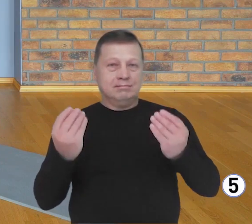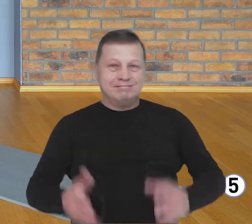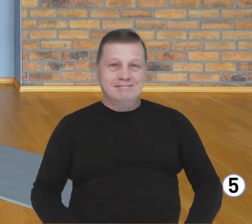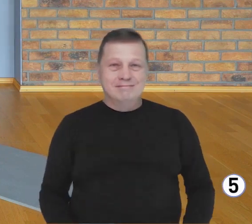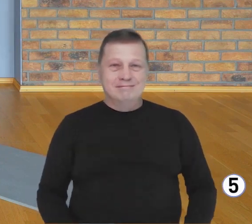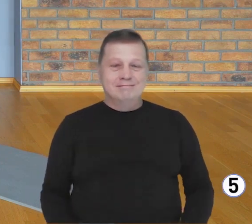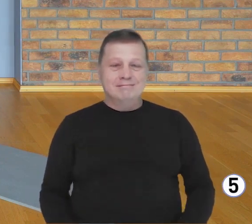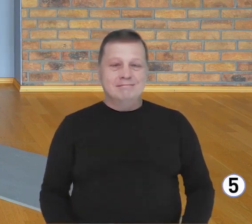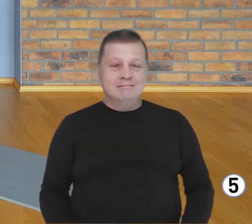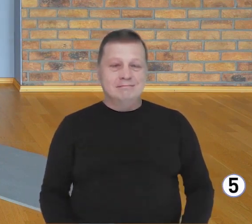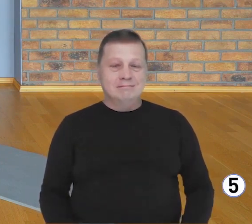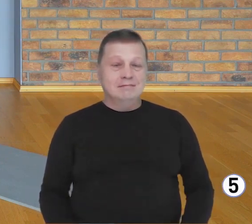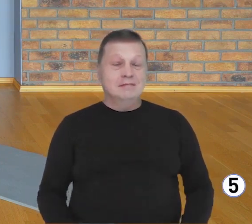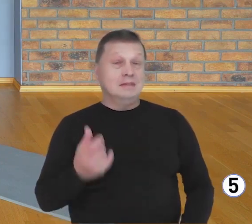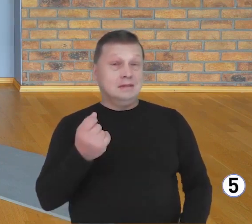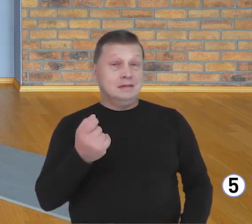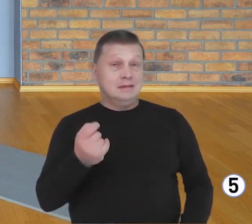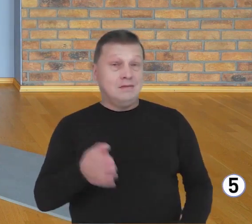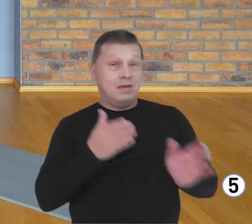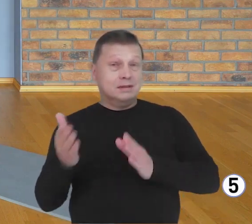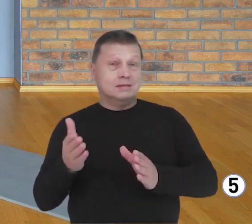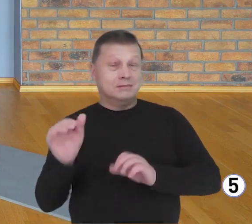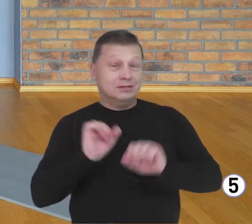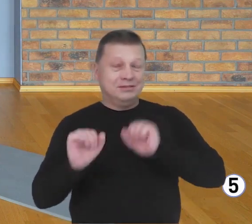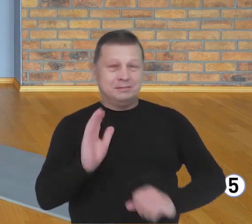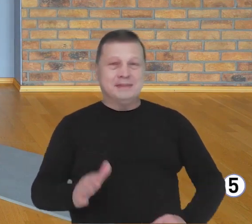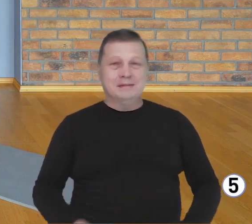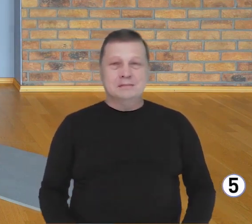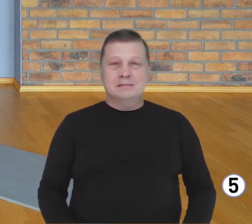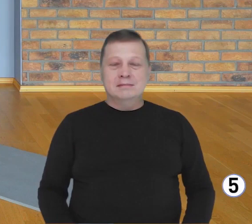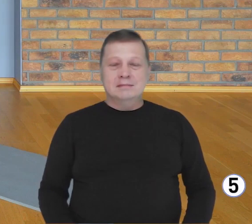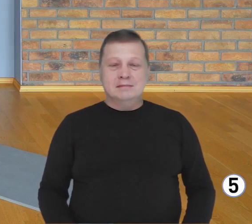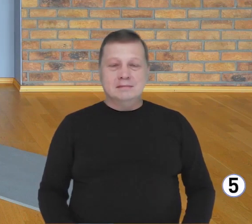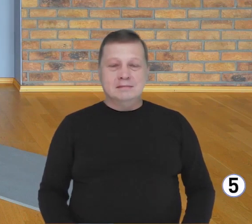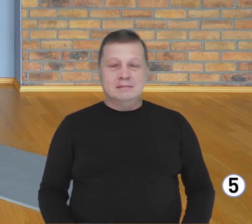Świetnie. Za chwilę kolejne ćwiczenie.